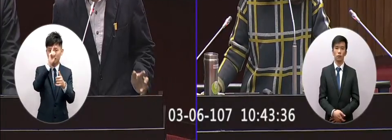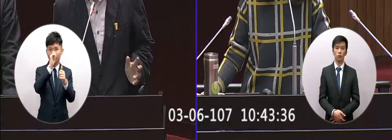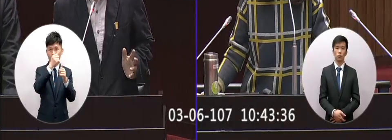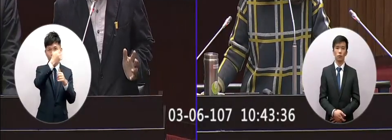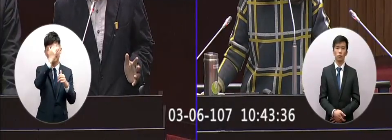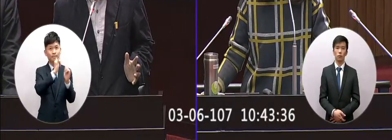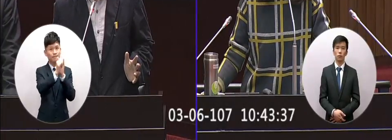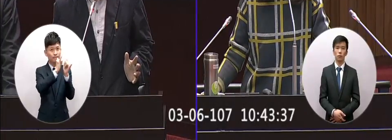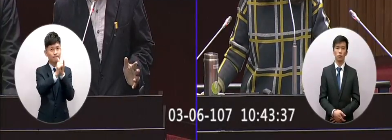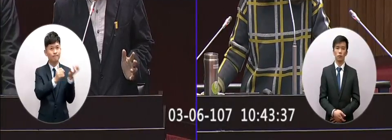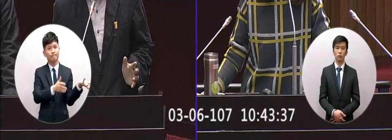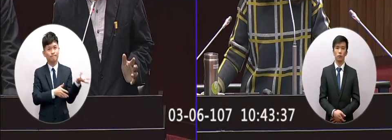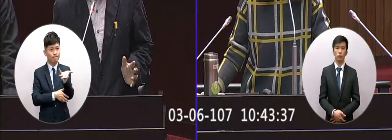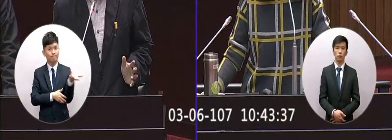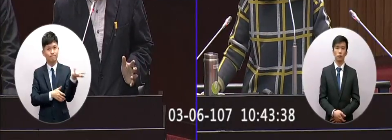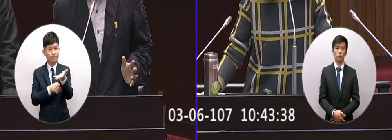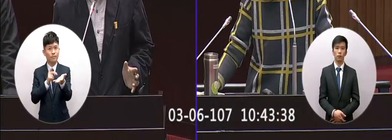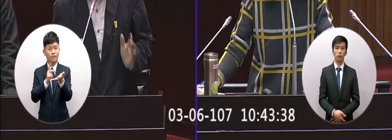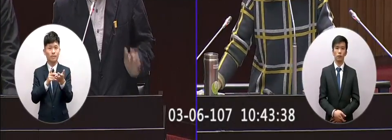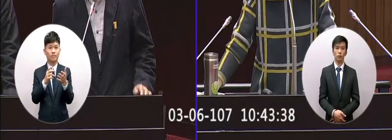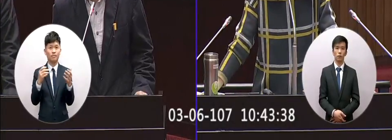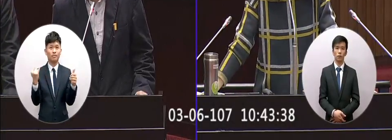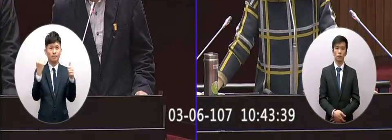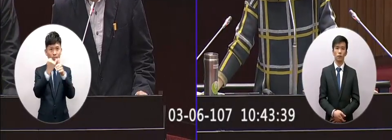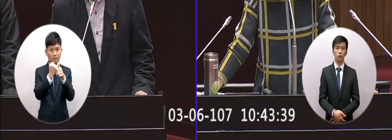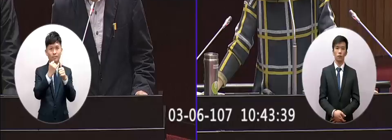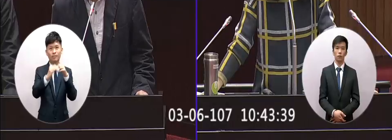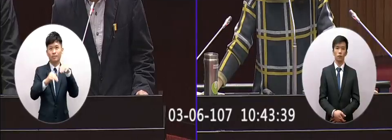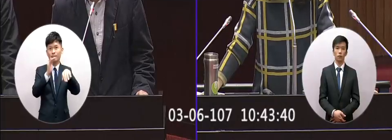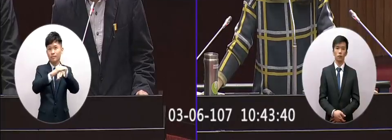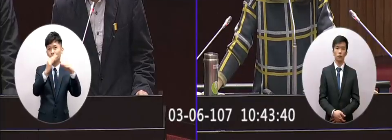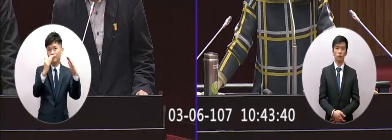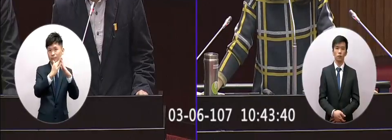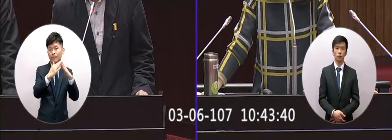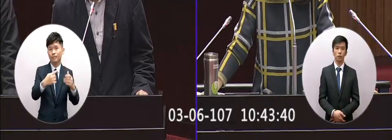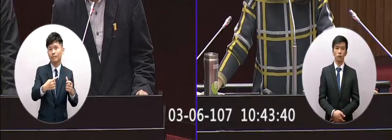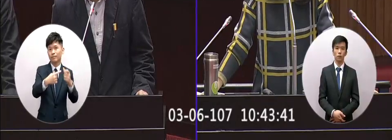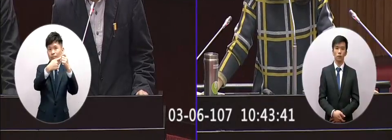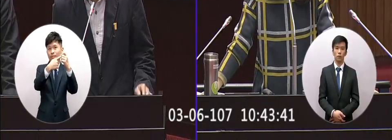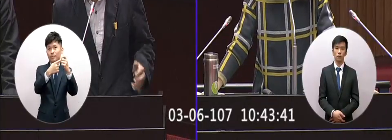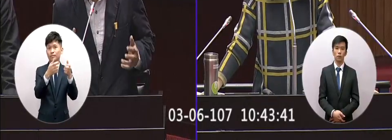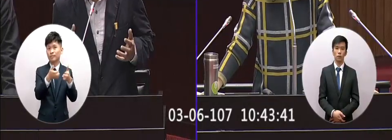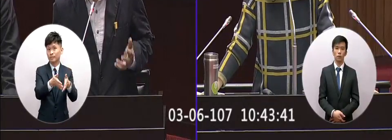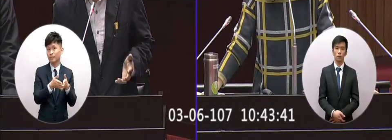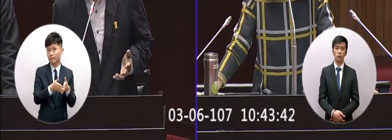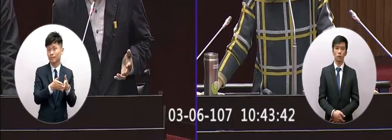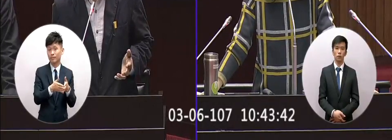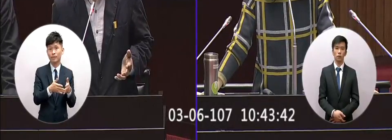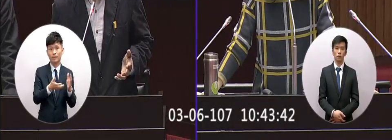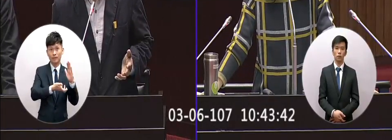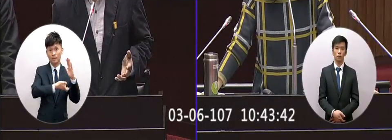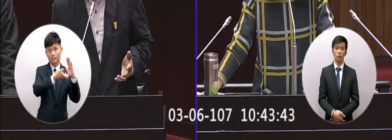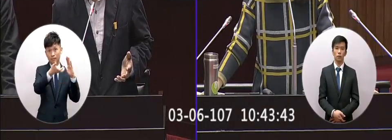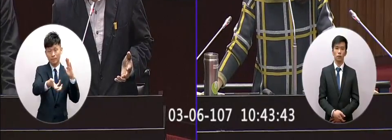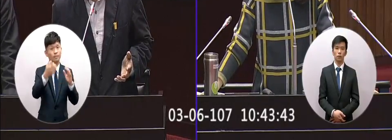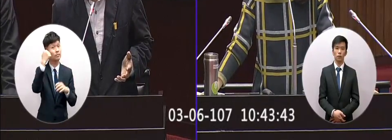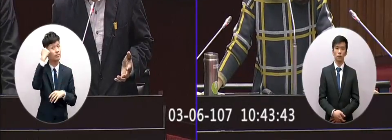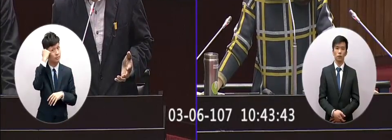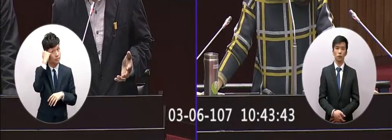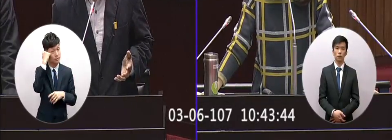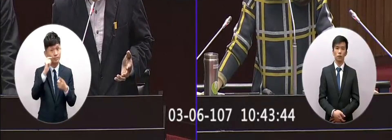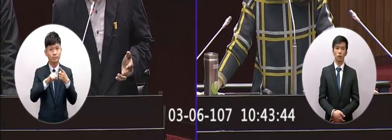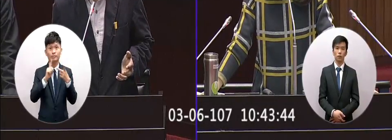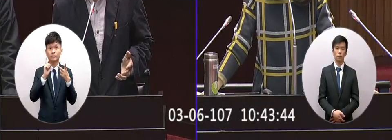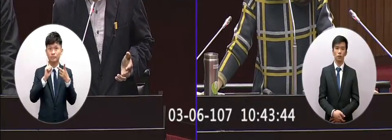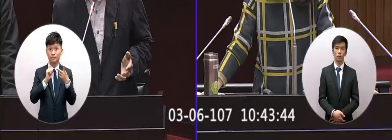础，作为年轻人不管是成家立业的第一里路，很重要很重要一个关键，他不只可以住哦，而且另外一方面